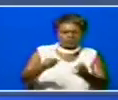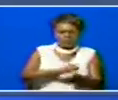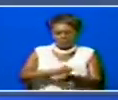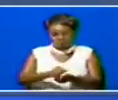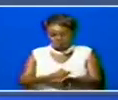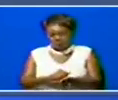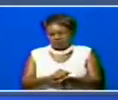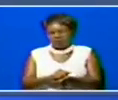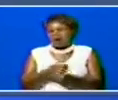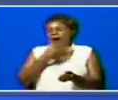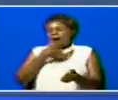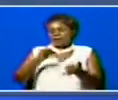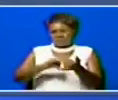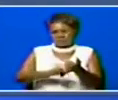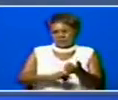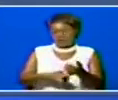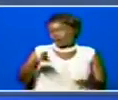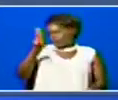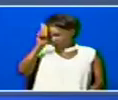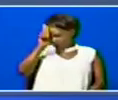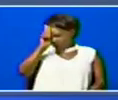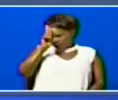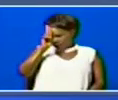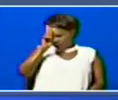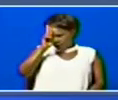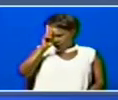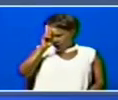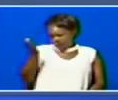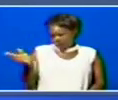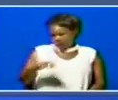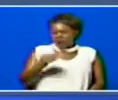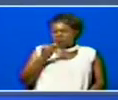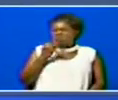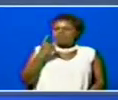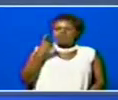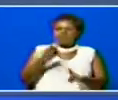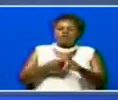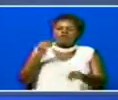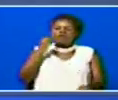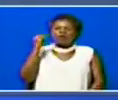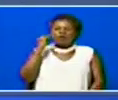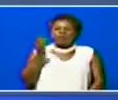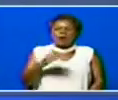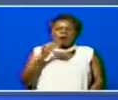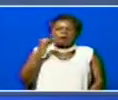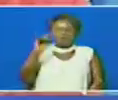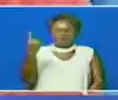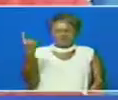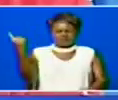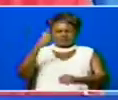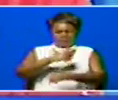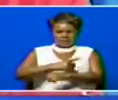manguo. But bwana yake alikuwa askari. Ye anatoka kazini, anarudi nyumbani. Siku ya